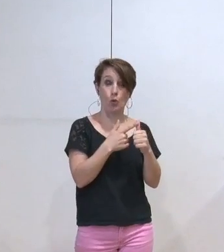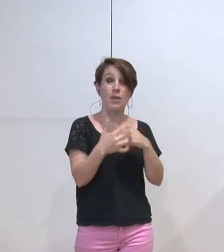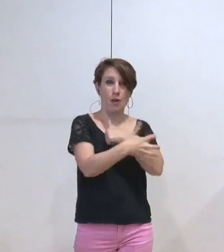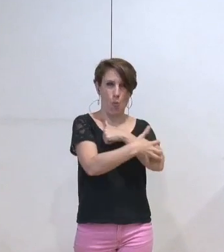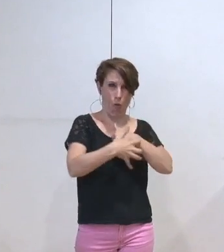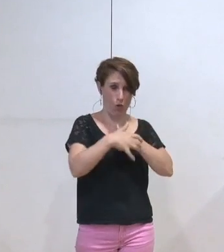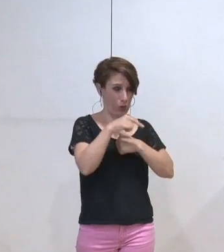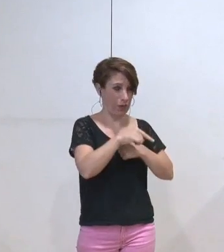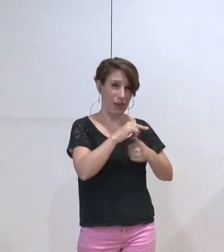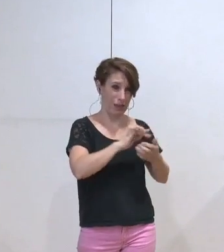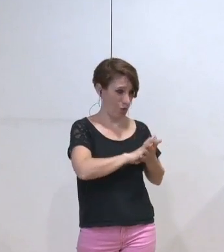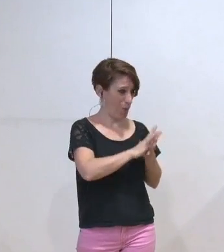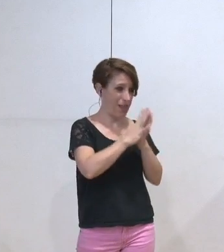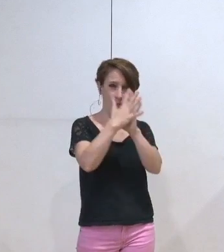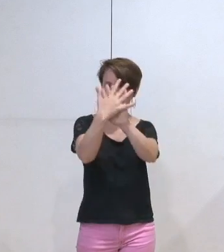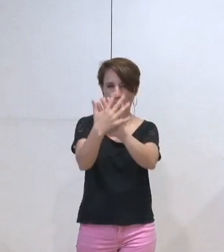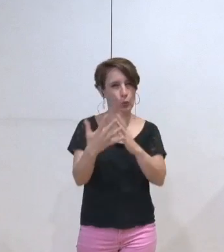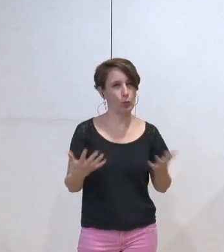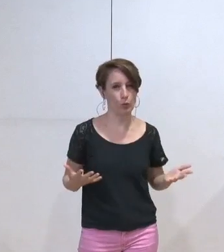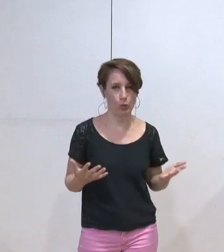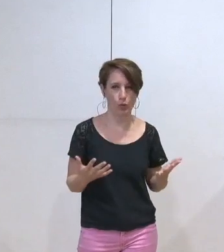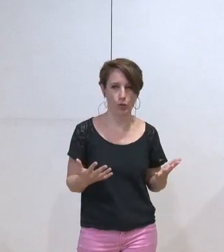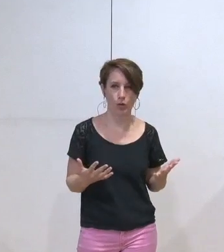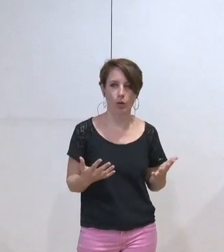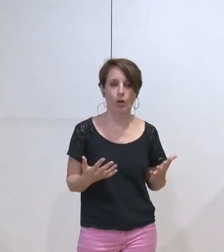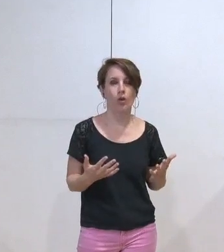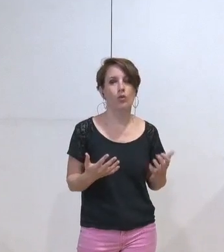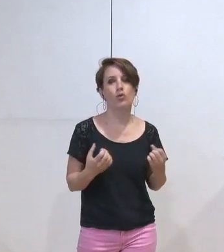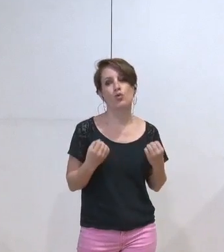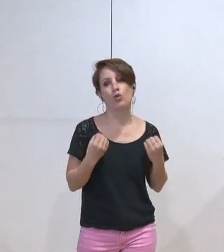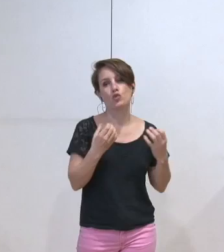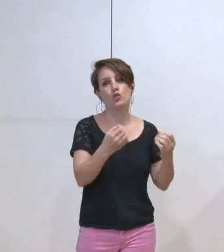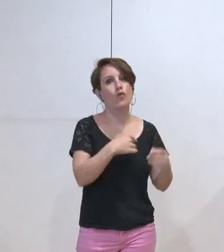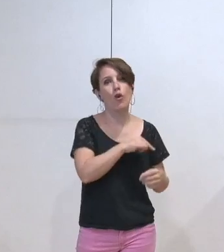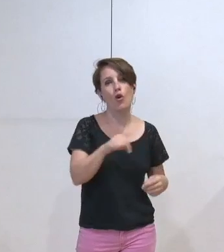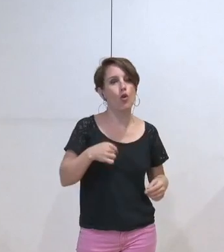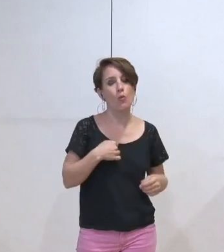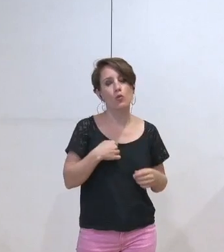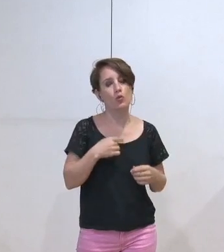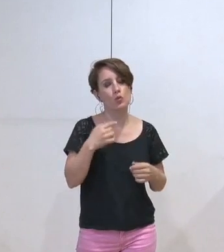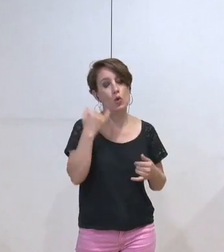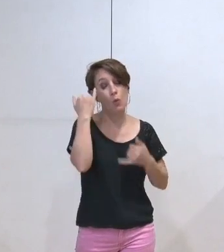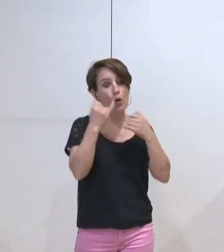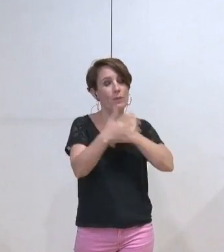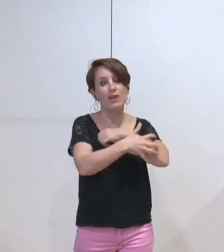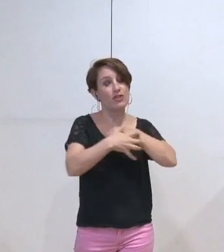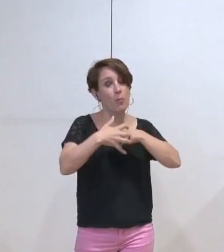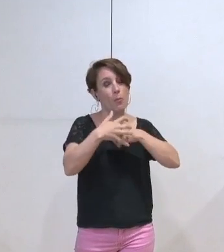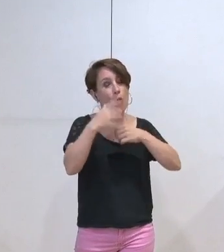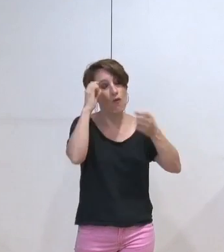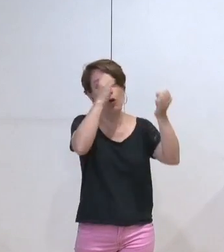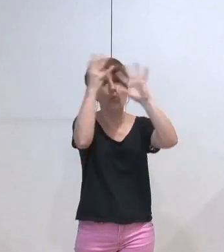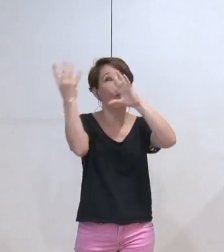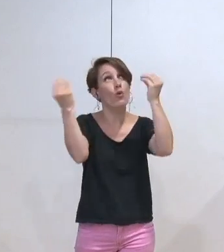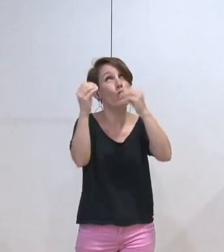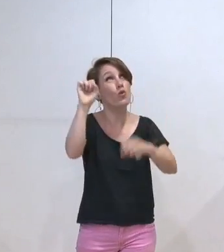notamment quantitativement la pauvreté qu'on imagine toujours dans le champ de no représentation de la ville comme étant très concentrée au sud ce qui est une réalité est aussi